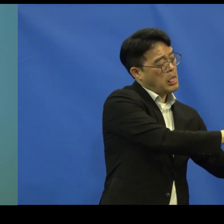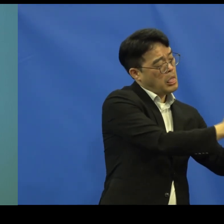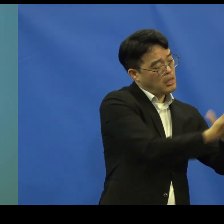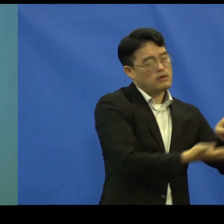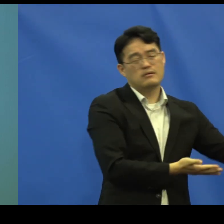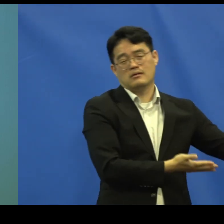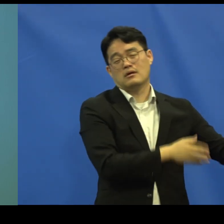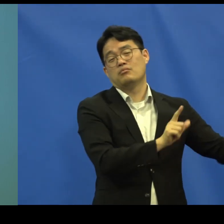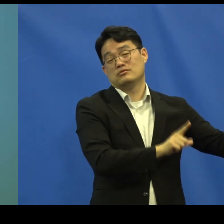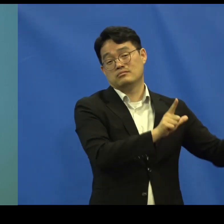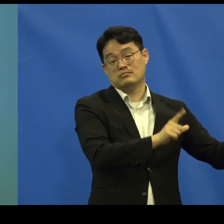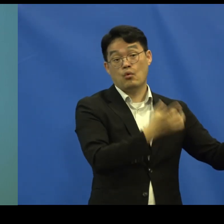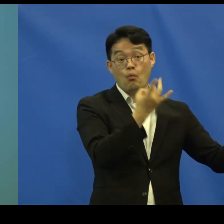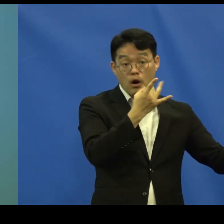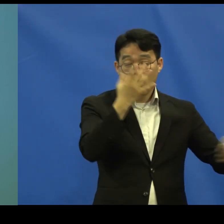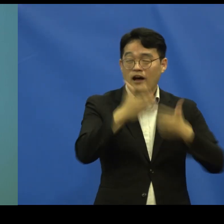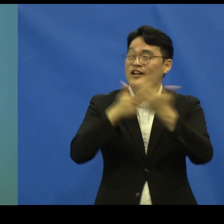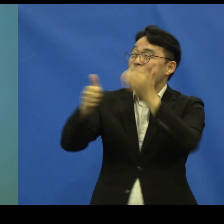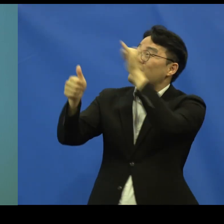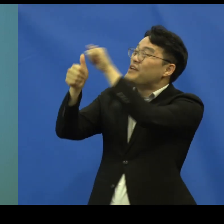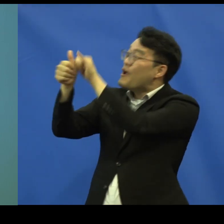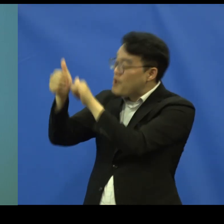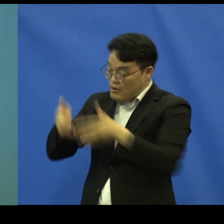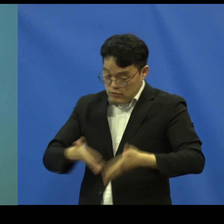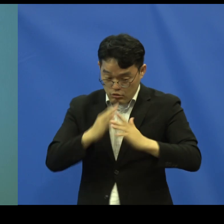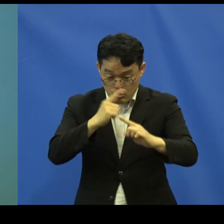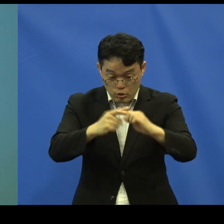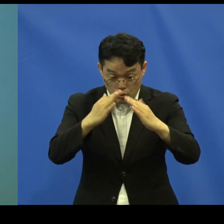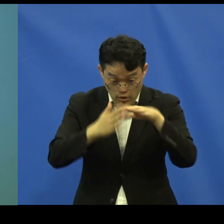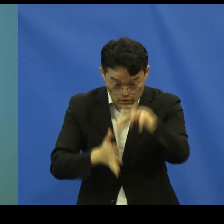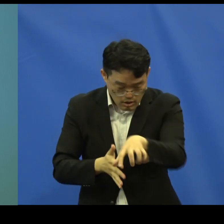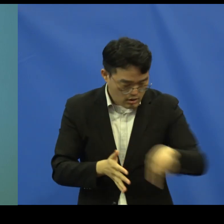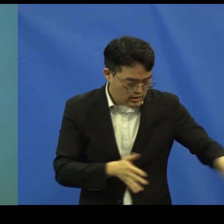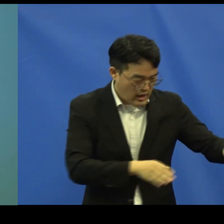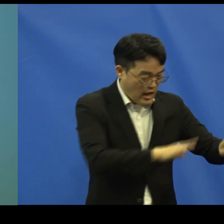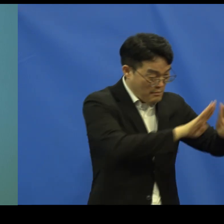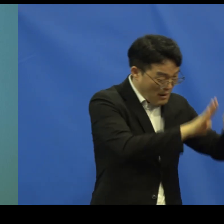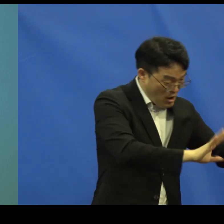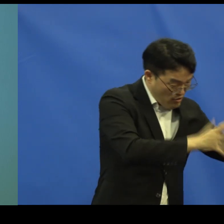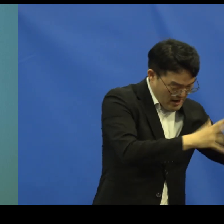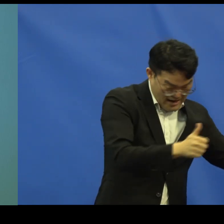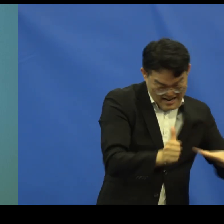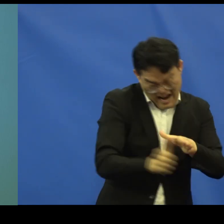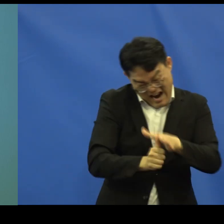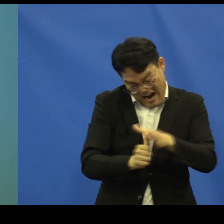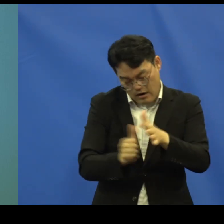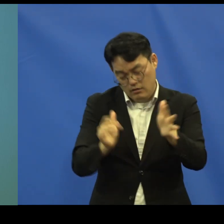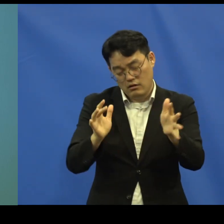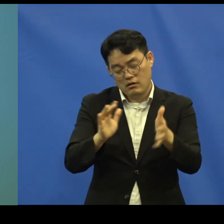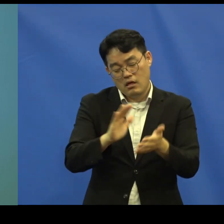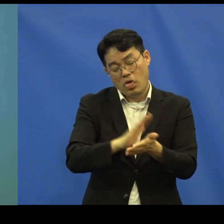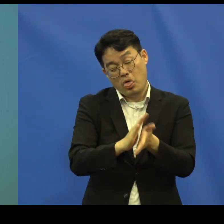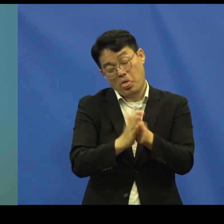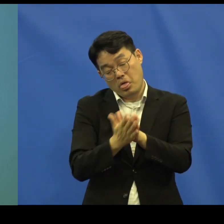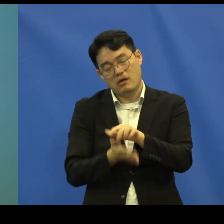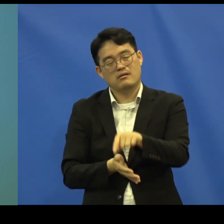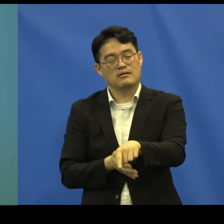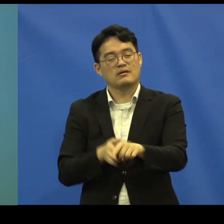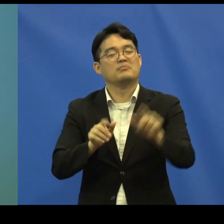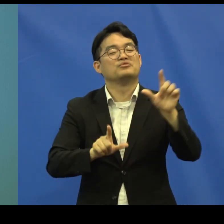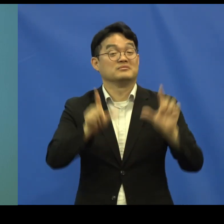앞에 무릎을 꿇는 것입니다. 자, 오늘 이 4장은 사도 요한이 천상의 예배를 이제 보게